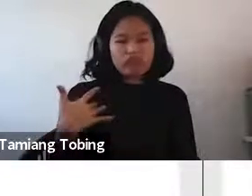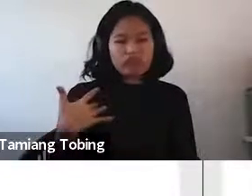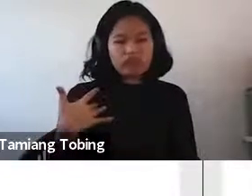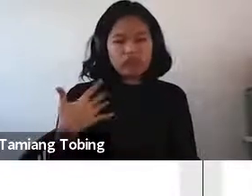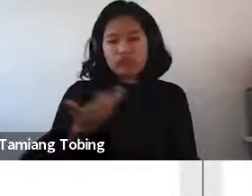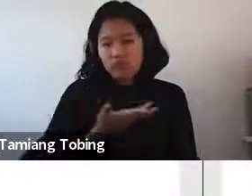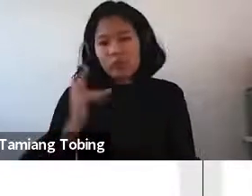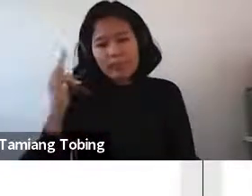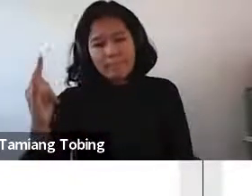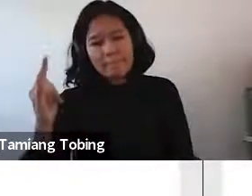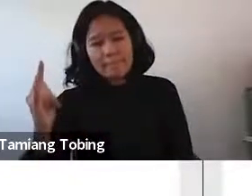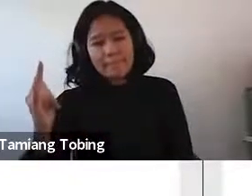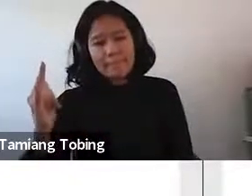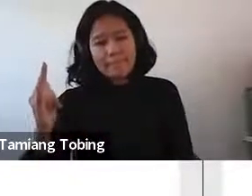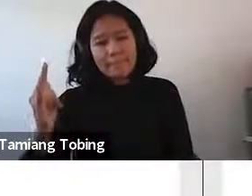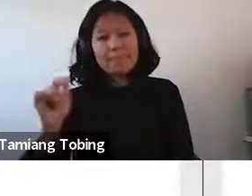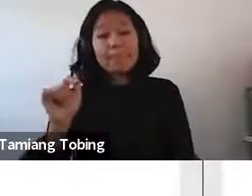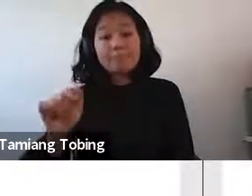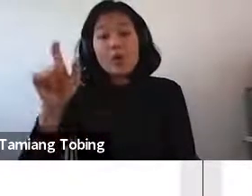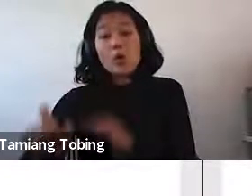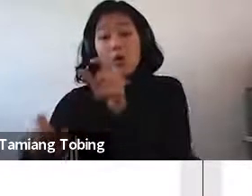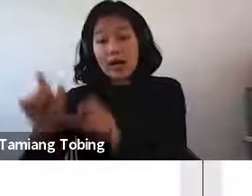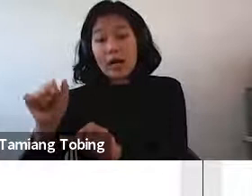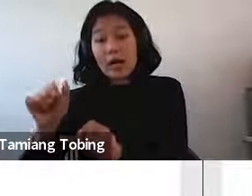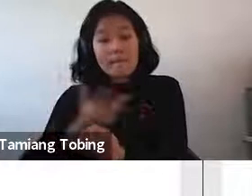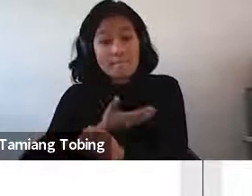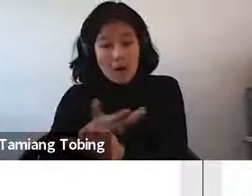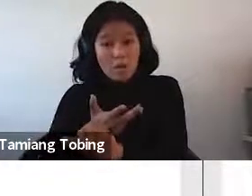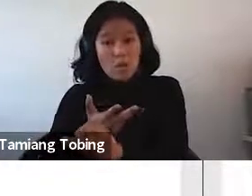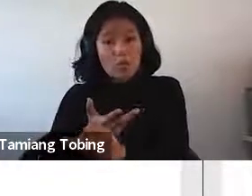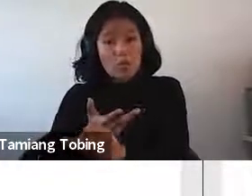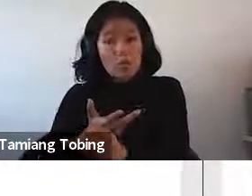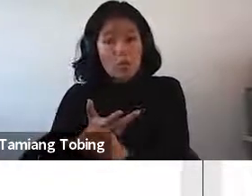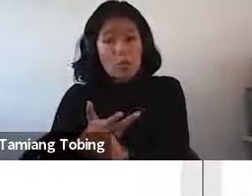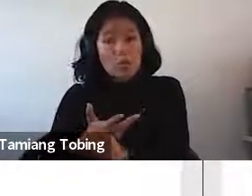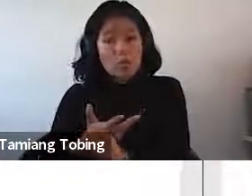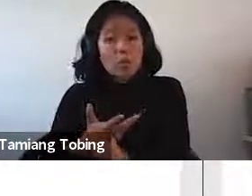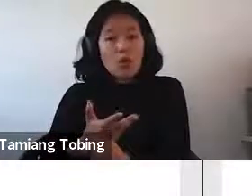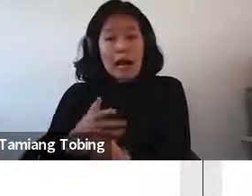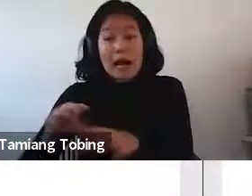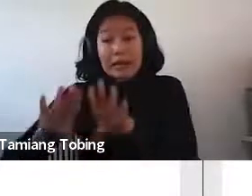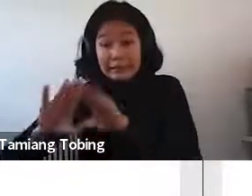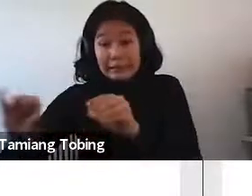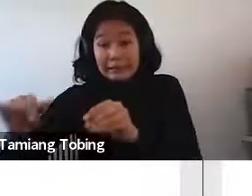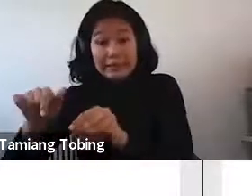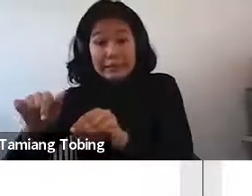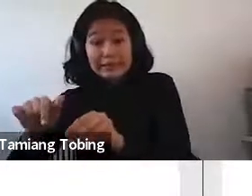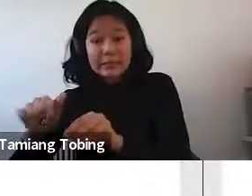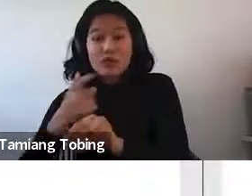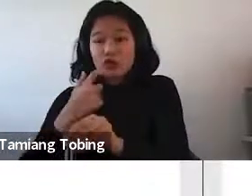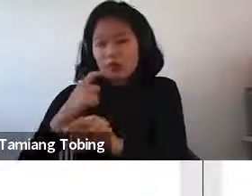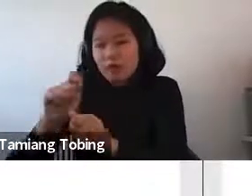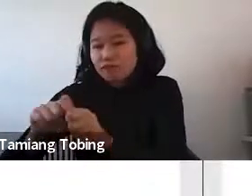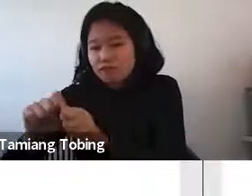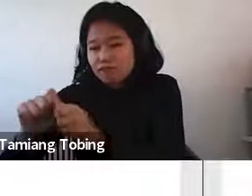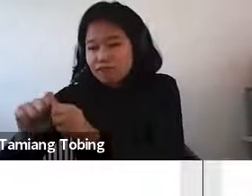berpindah pekerjaan, mereka ingin ya melakukan inovasi ya terhadap apa